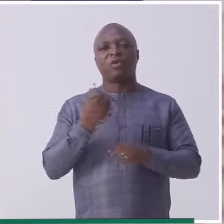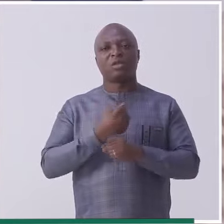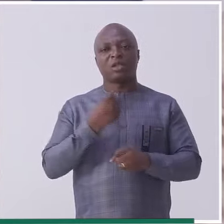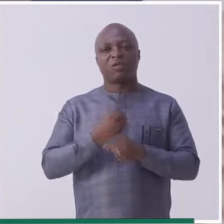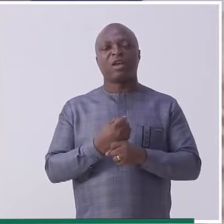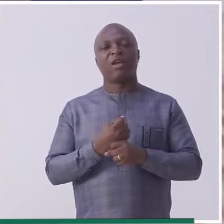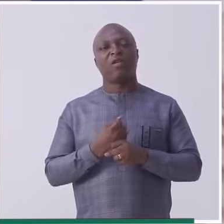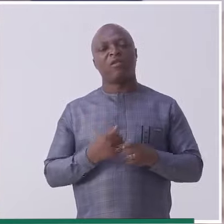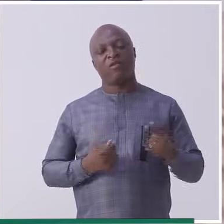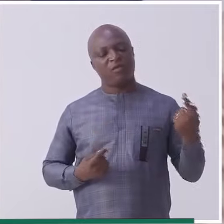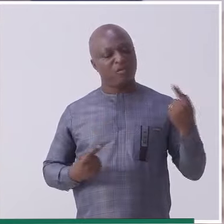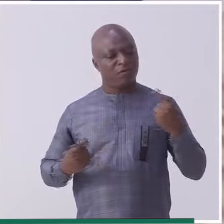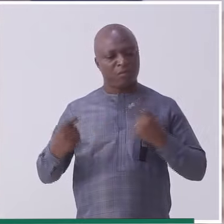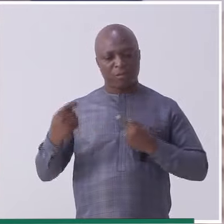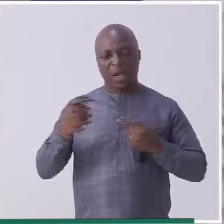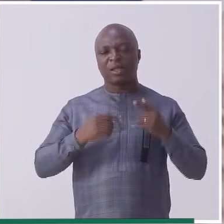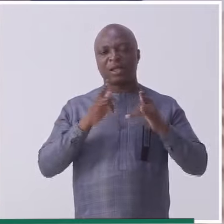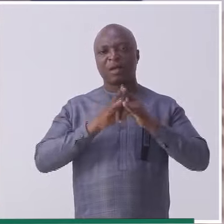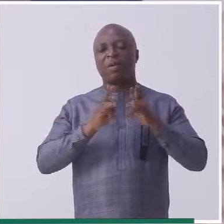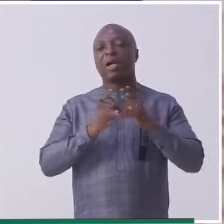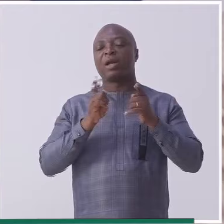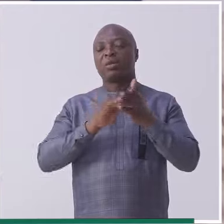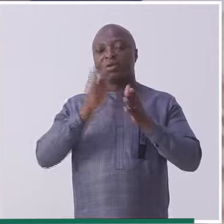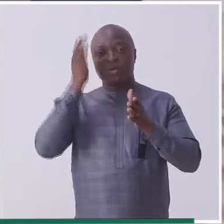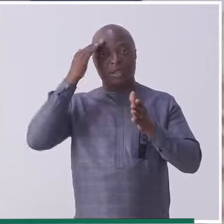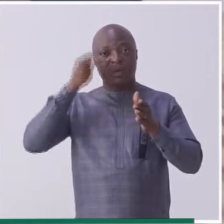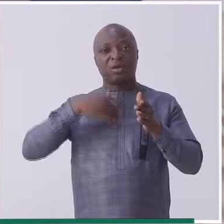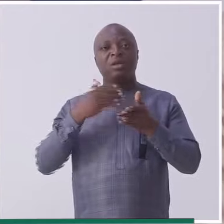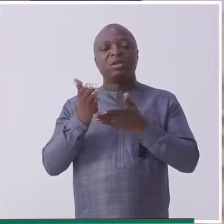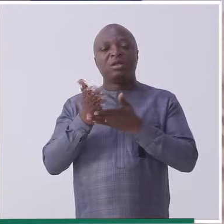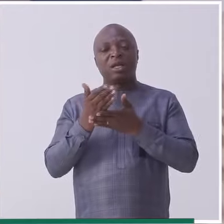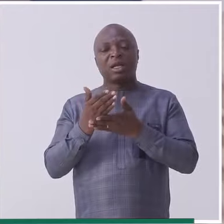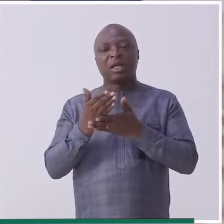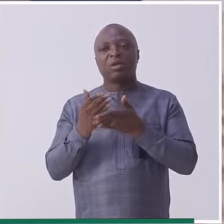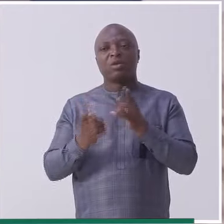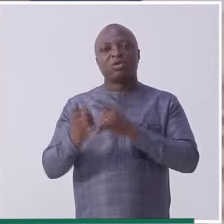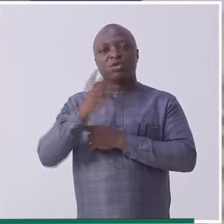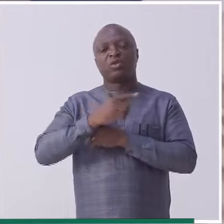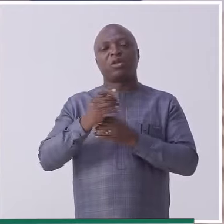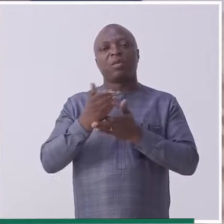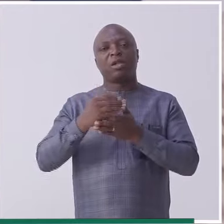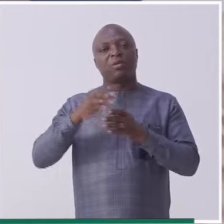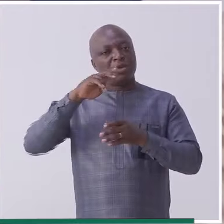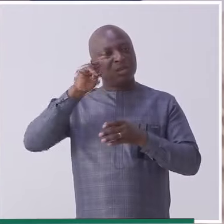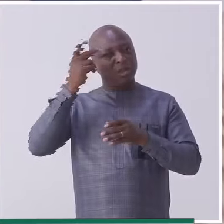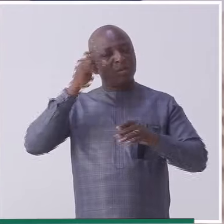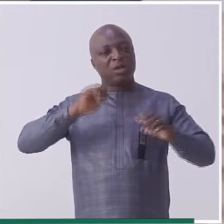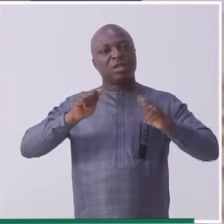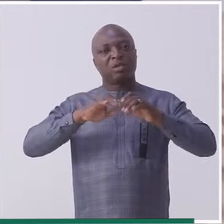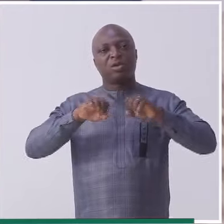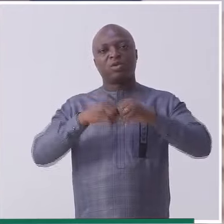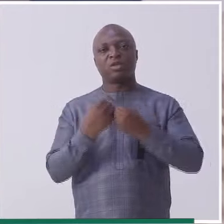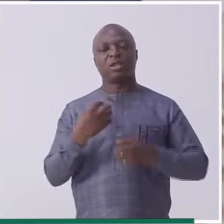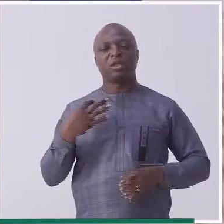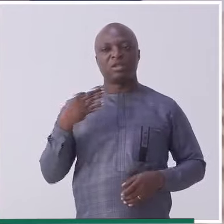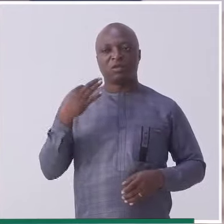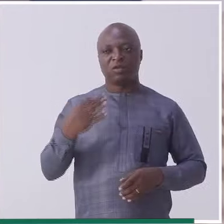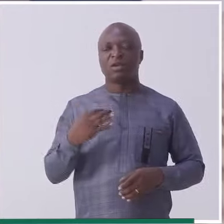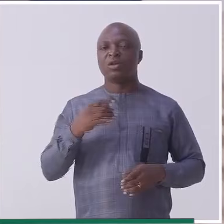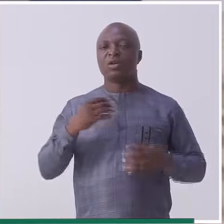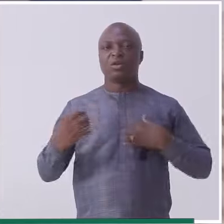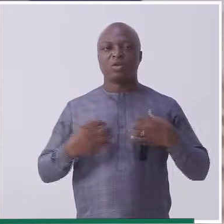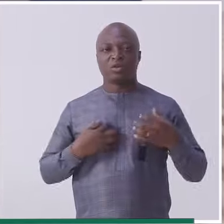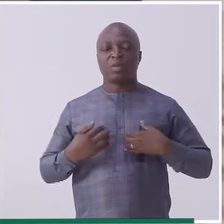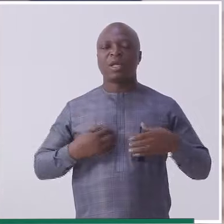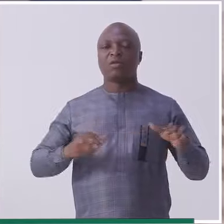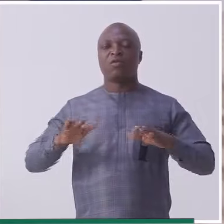vont battre librement campagne, quand on sait qu'il y a encore quelques jours, des partis politiques ou des acteurs de la société civile se plaignent